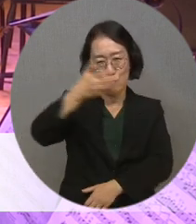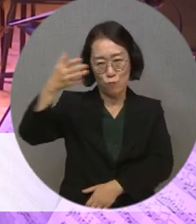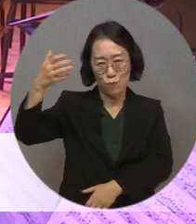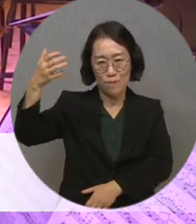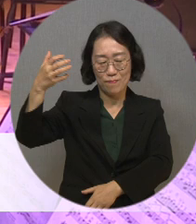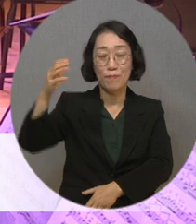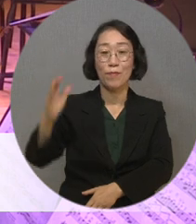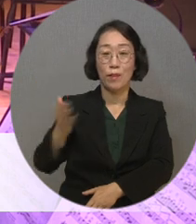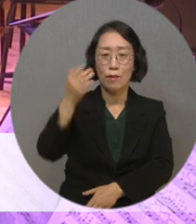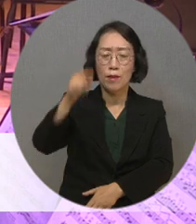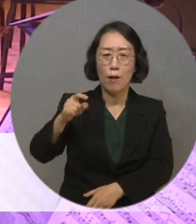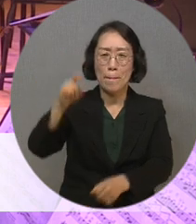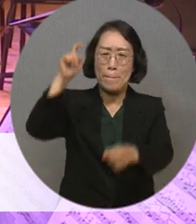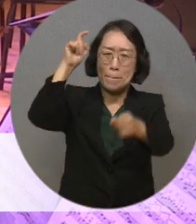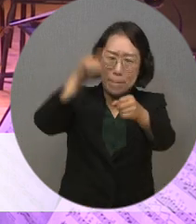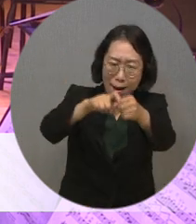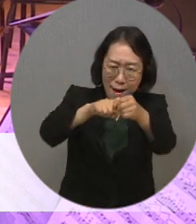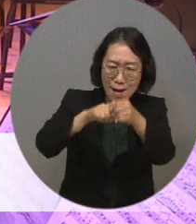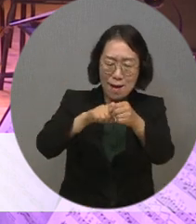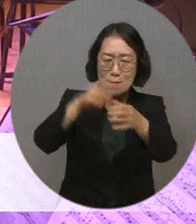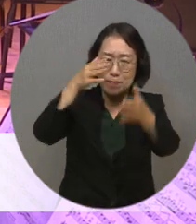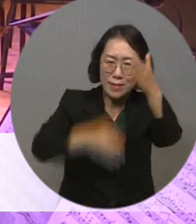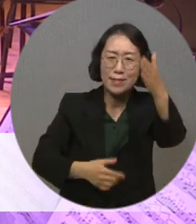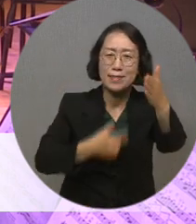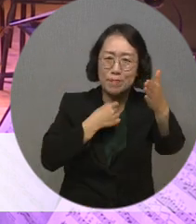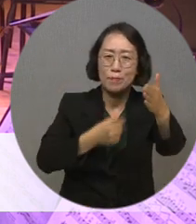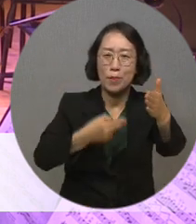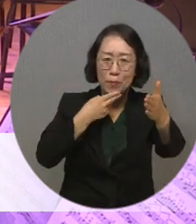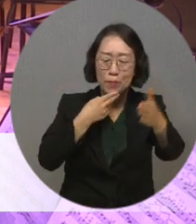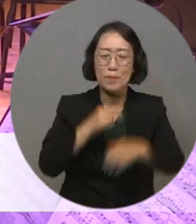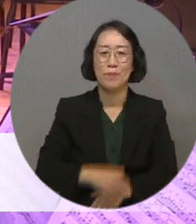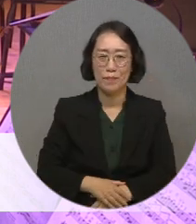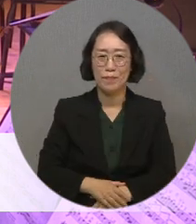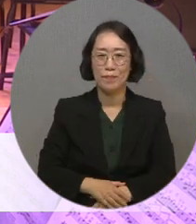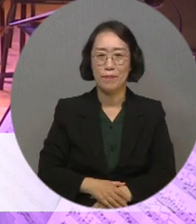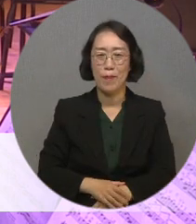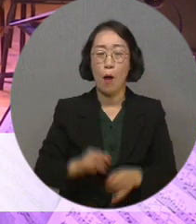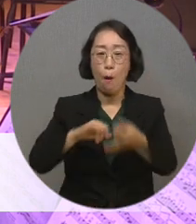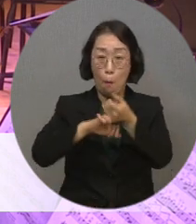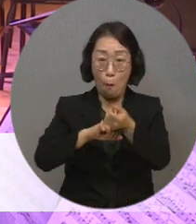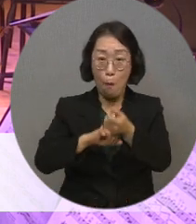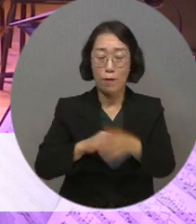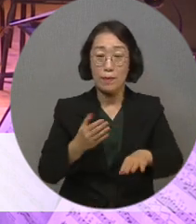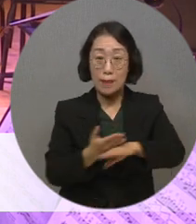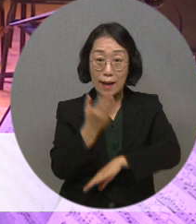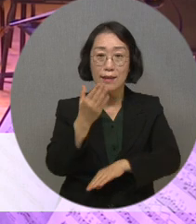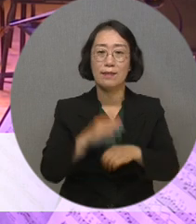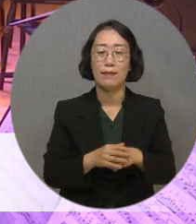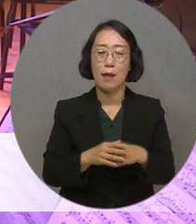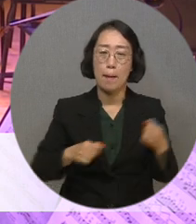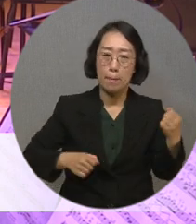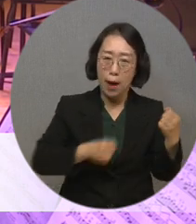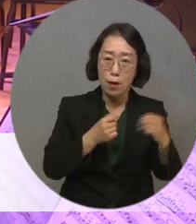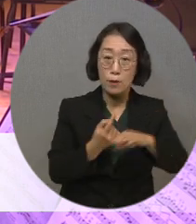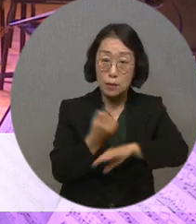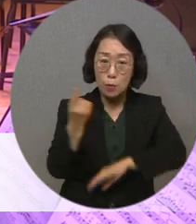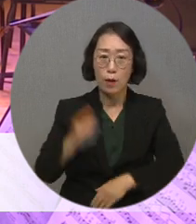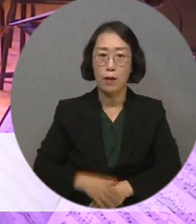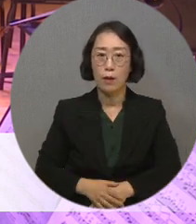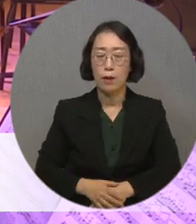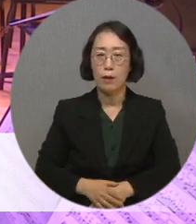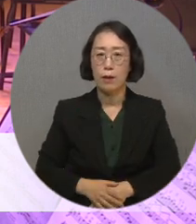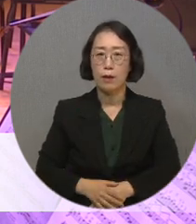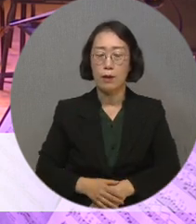이거를 놓치고 싶지 않다라는 생각이 들었습니다. 그리고 바이올린이나 다른 악기나 그 다음에